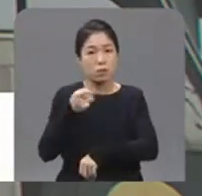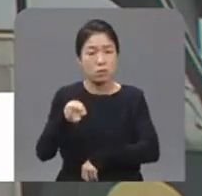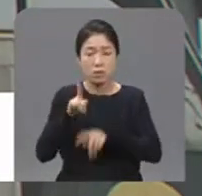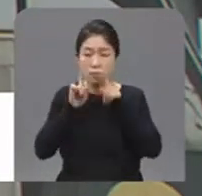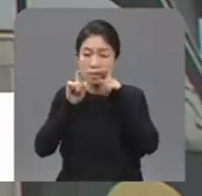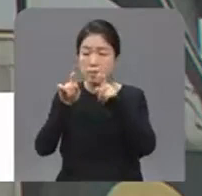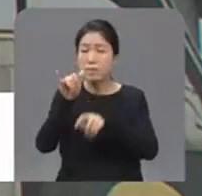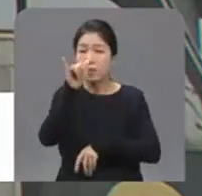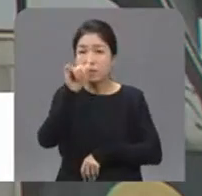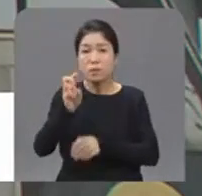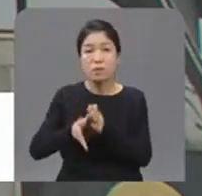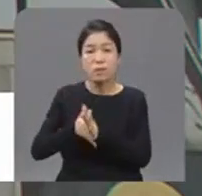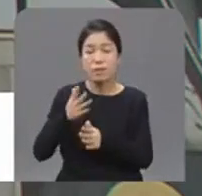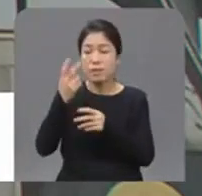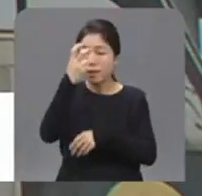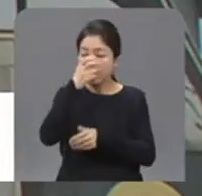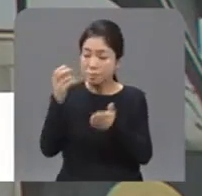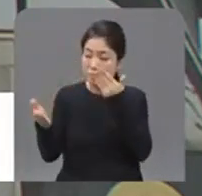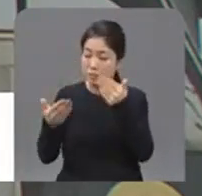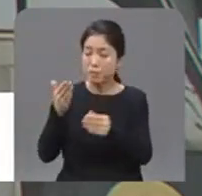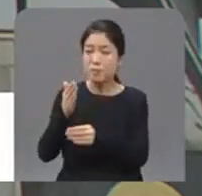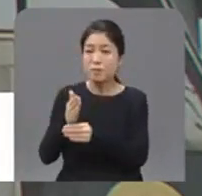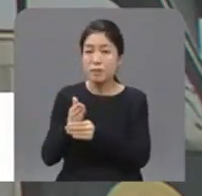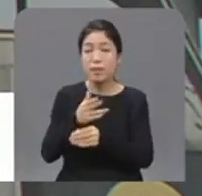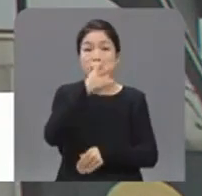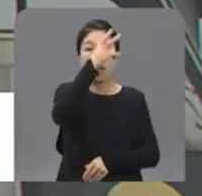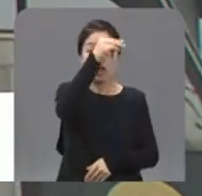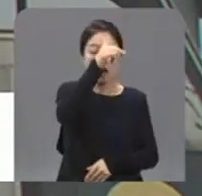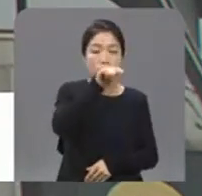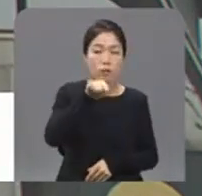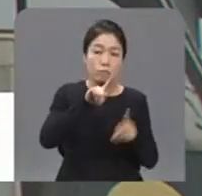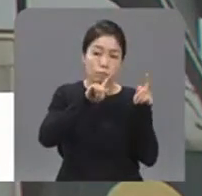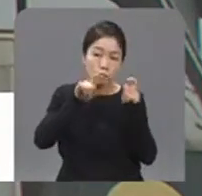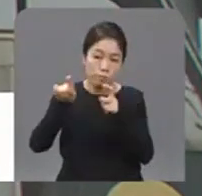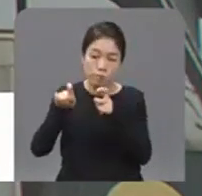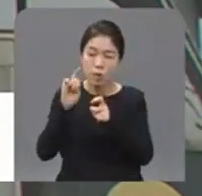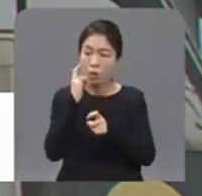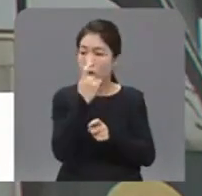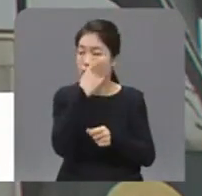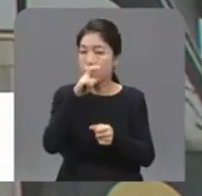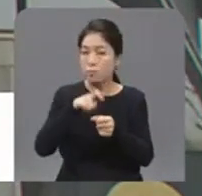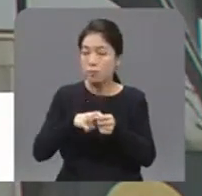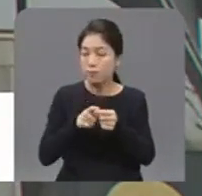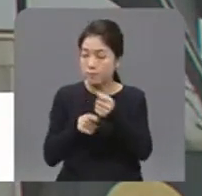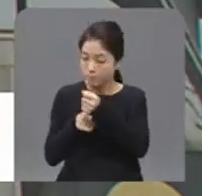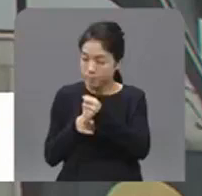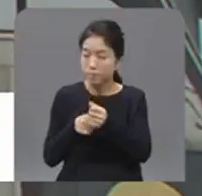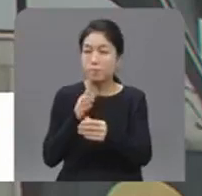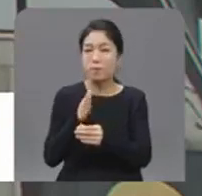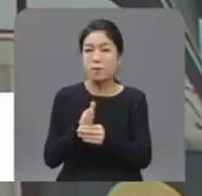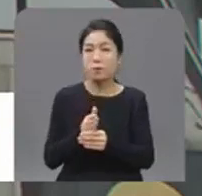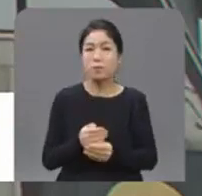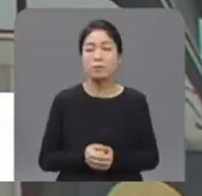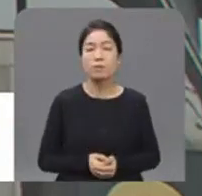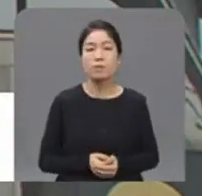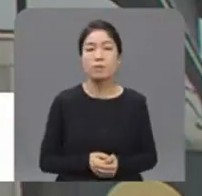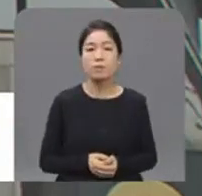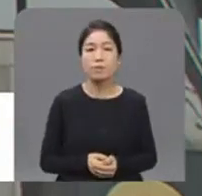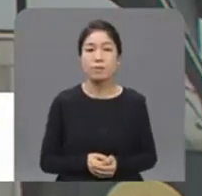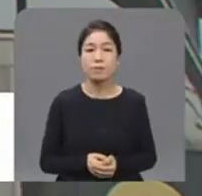제기됐습니다. 광주시가 감사를 벌이고 있는데 경찰이 의혹을 확인하기 위한 조사에 나섰습니다. 양창희